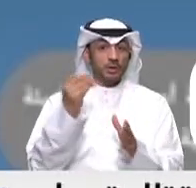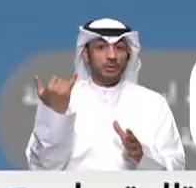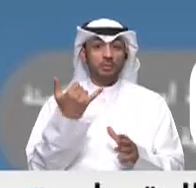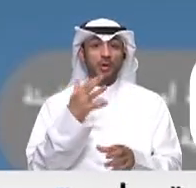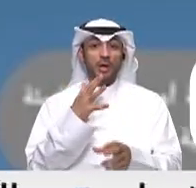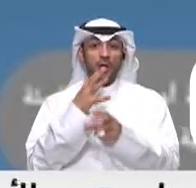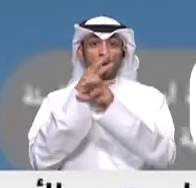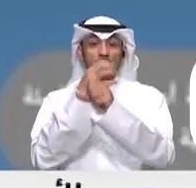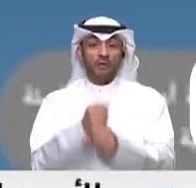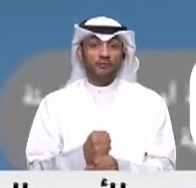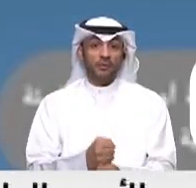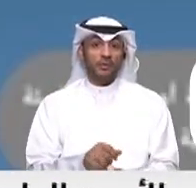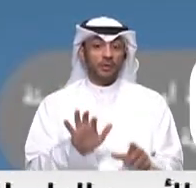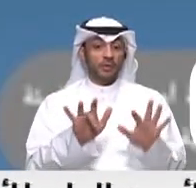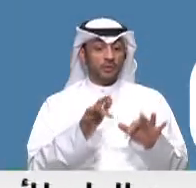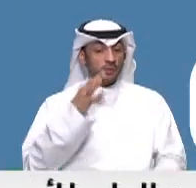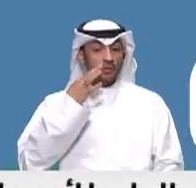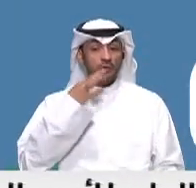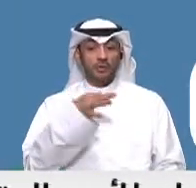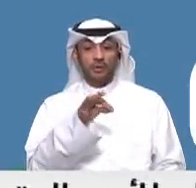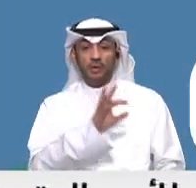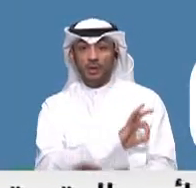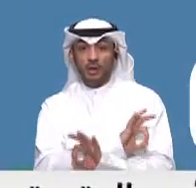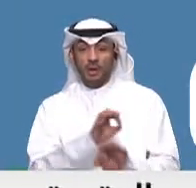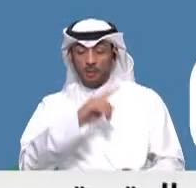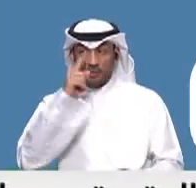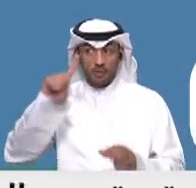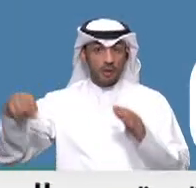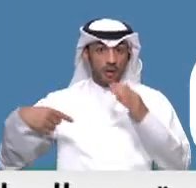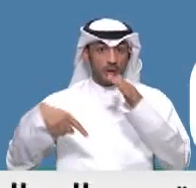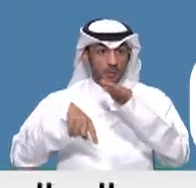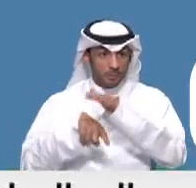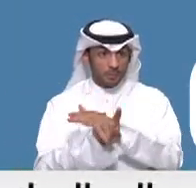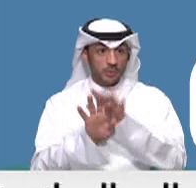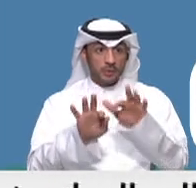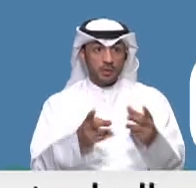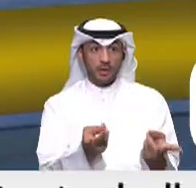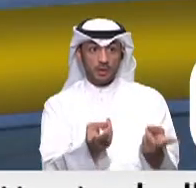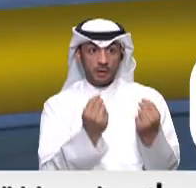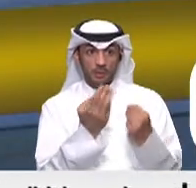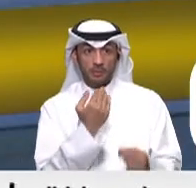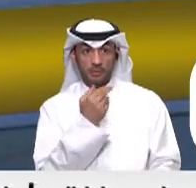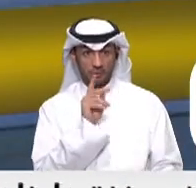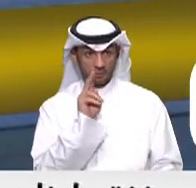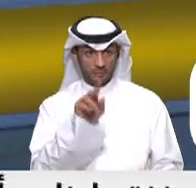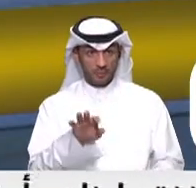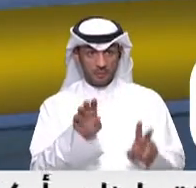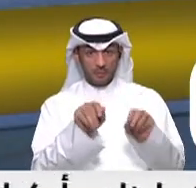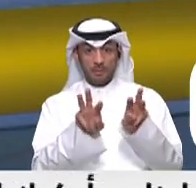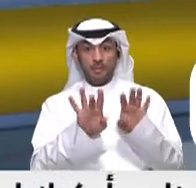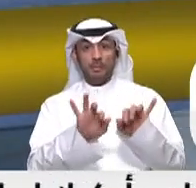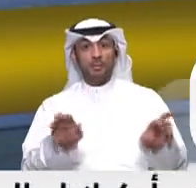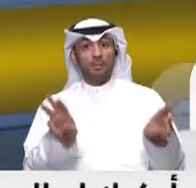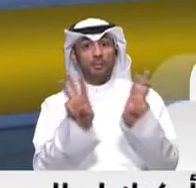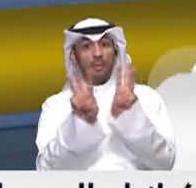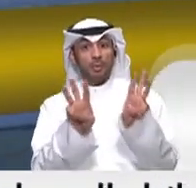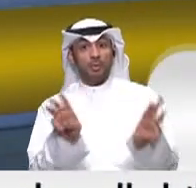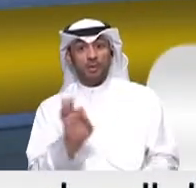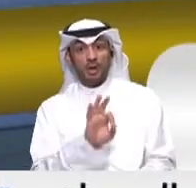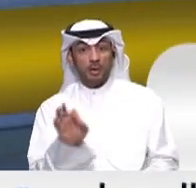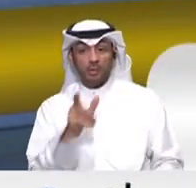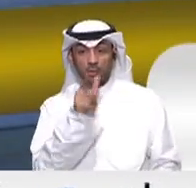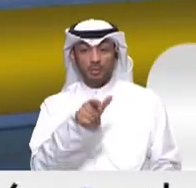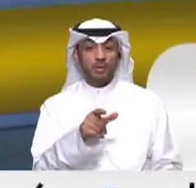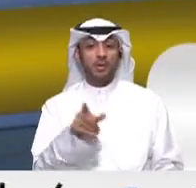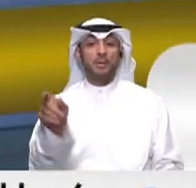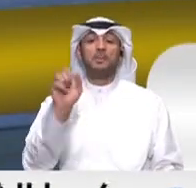قدرات النظام على مقاومه التهديدات المتطوره اغلب المواقع حاليا انت لما تدخل عليها يطلب منك